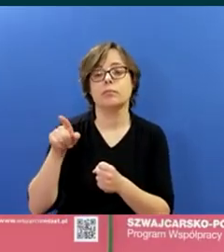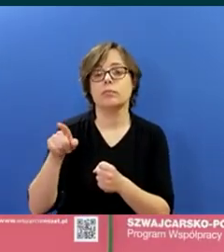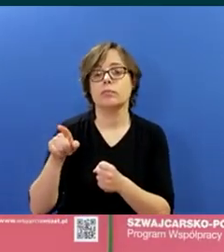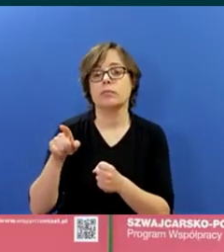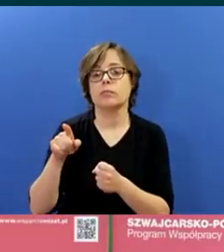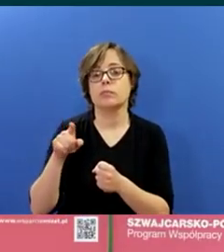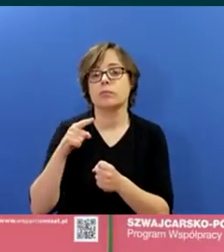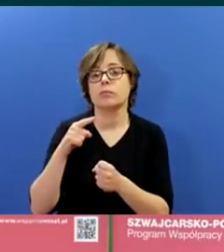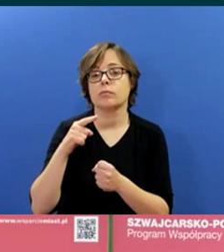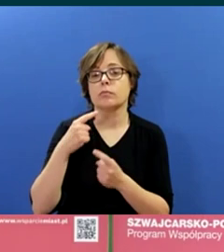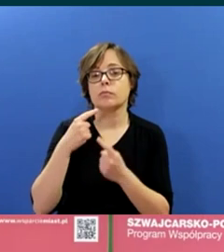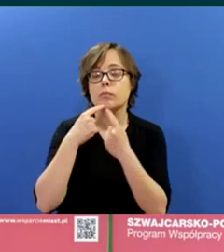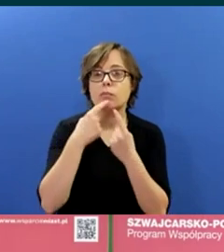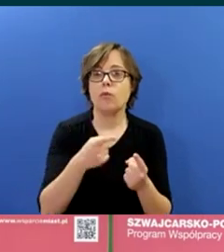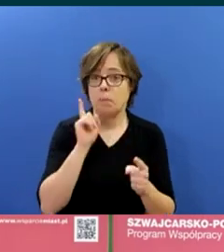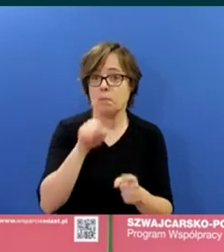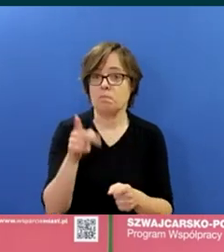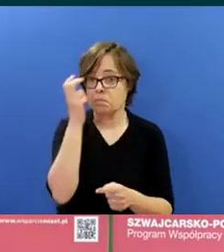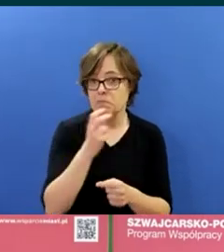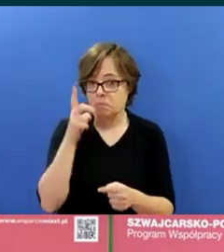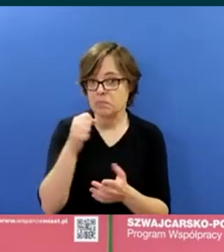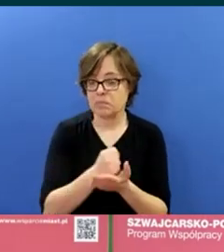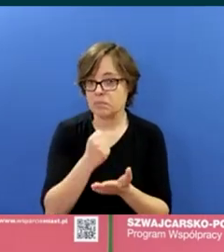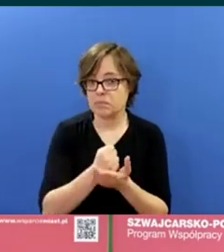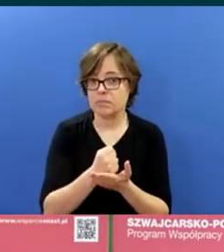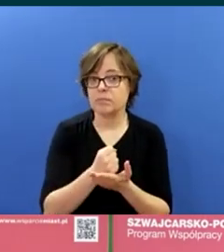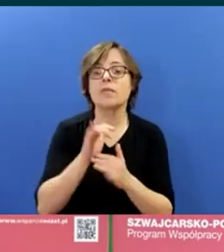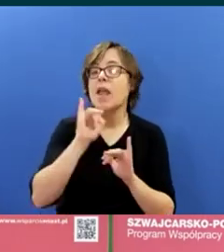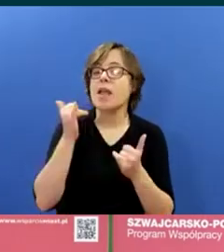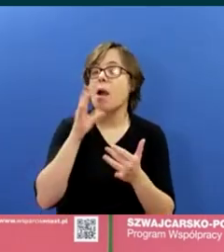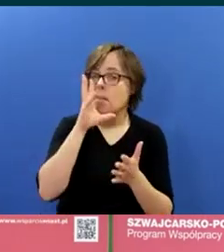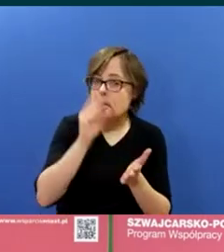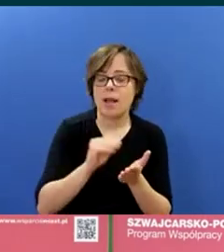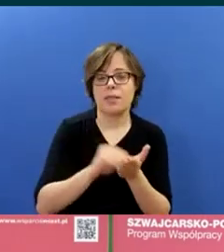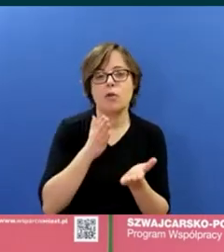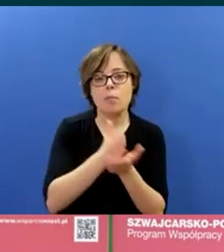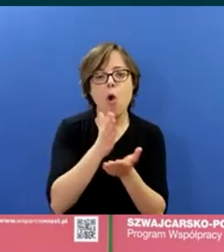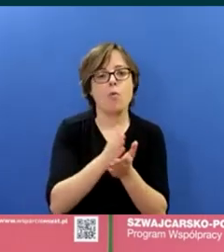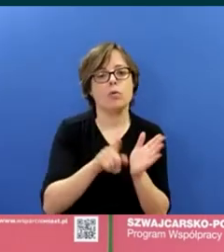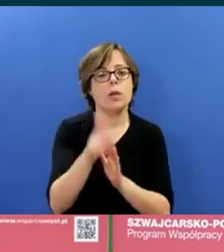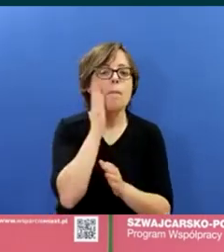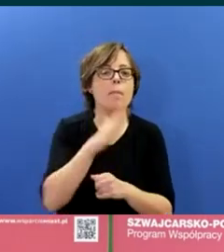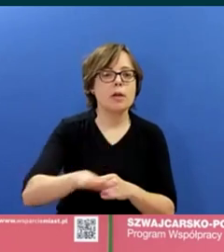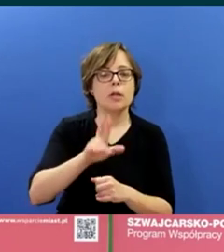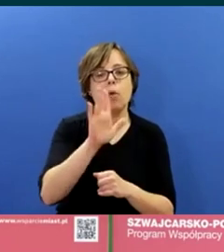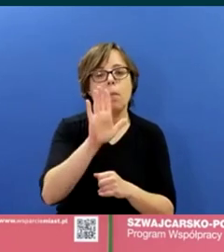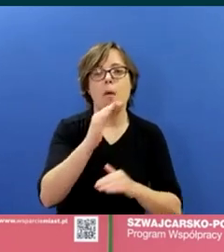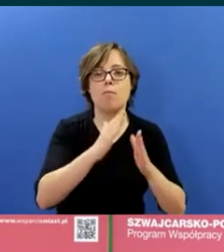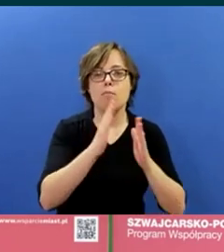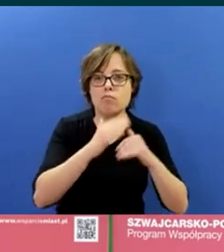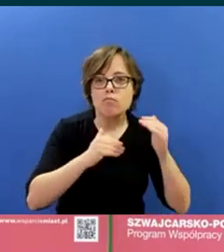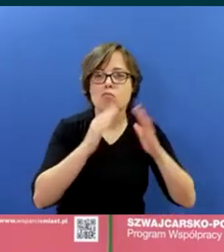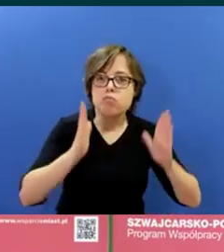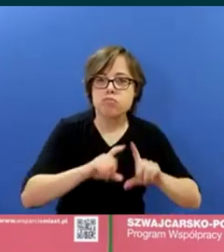interesujące who's going to share a very interesting z tym, jak aspect, praktycznie pomóc mieszkańcom, how którzy to mają practically budynki, które assist wymagają tej